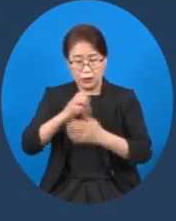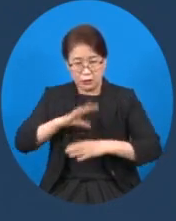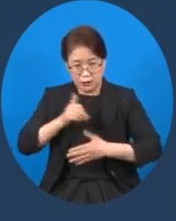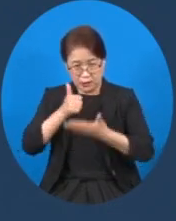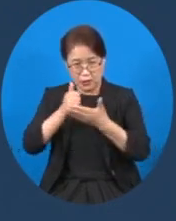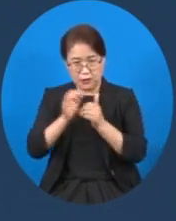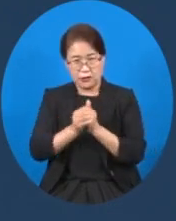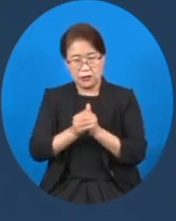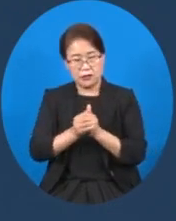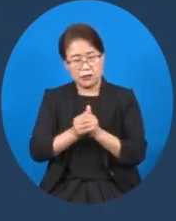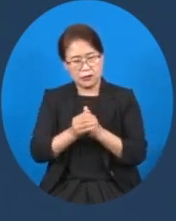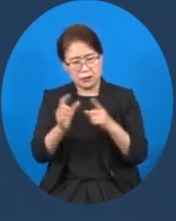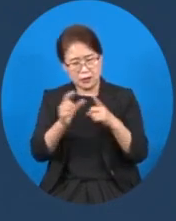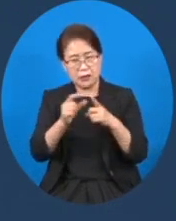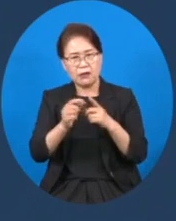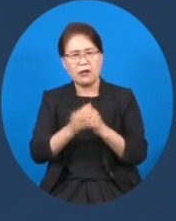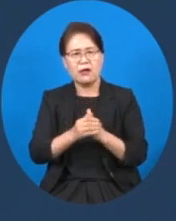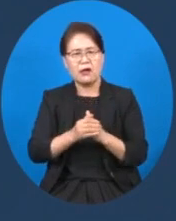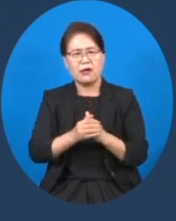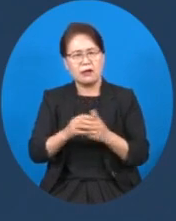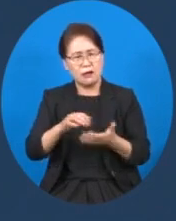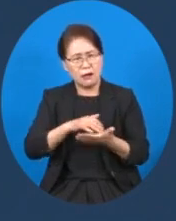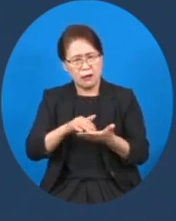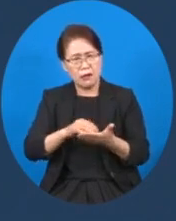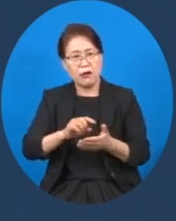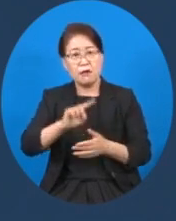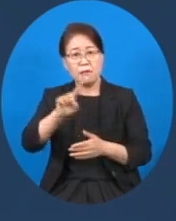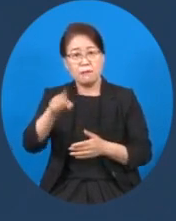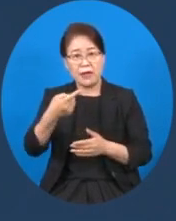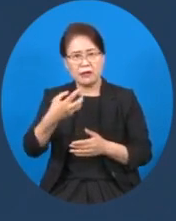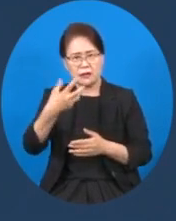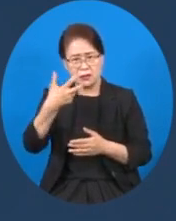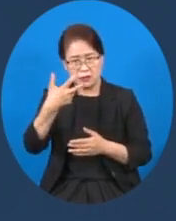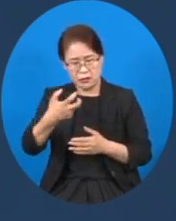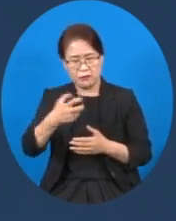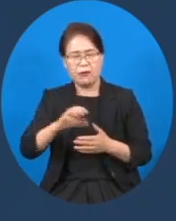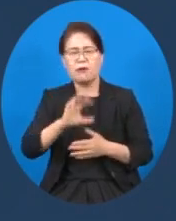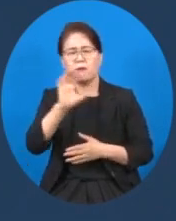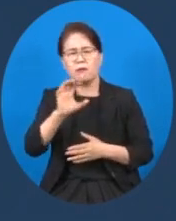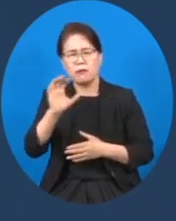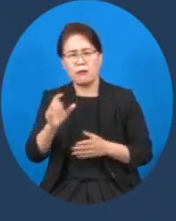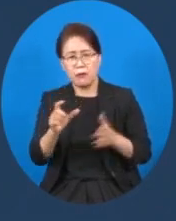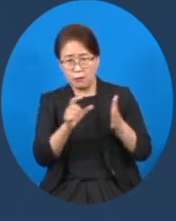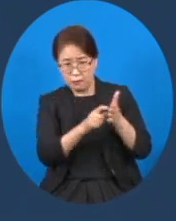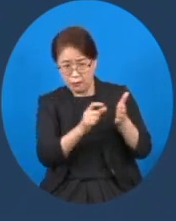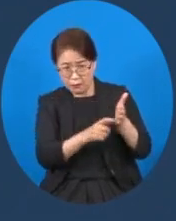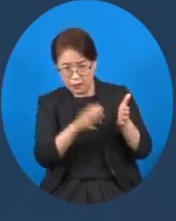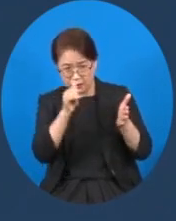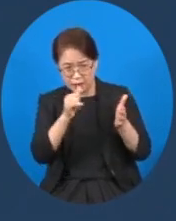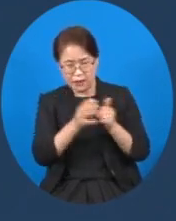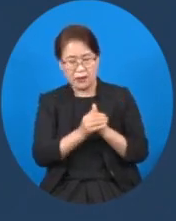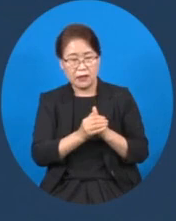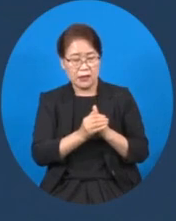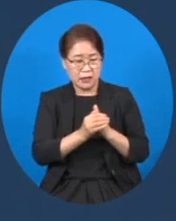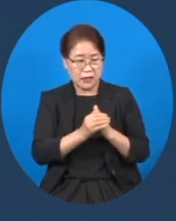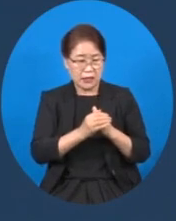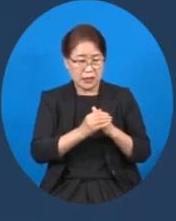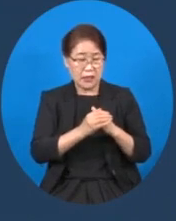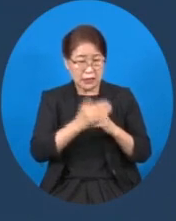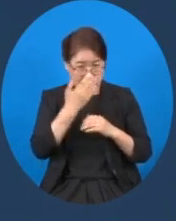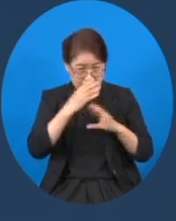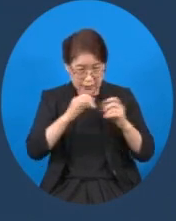나옵니다. 170번이나 나와요. 근데 이 경외하다는 말의 히브리어 단어의 뜻을 보니까요, 이렇게 돼